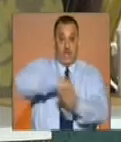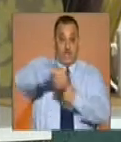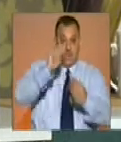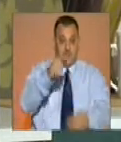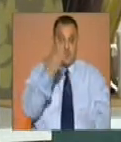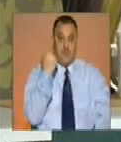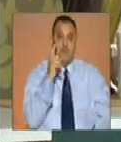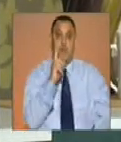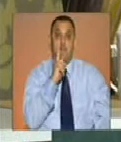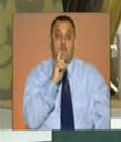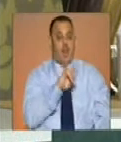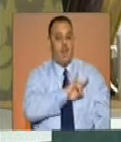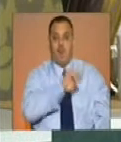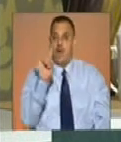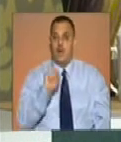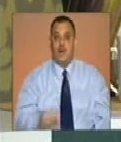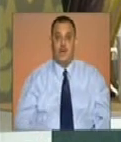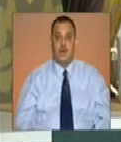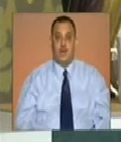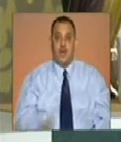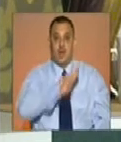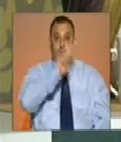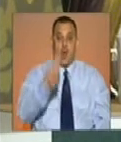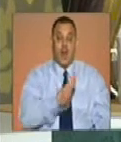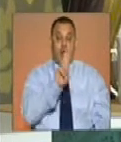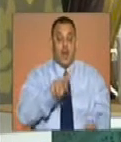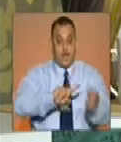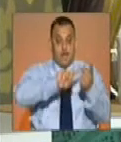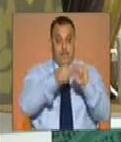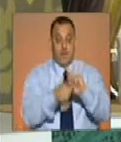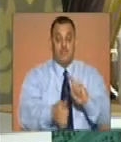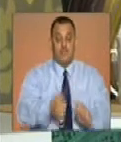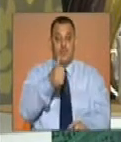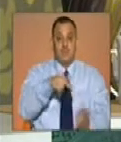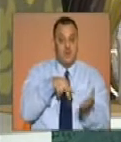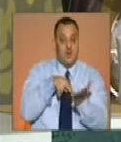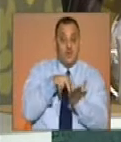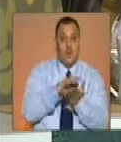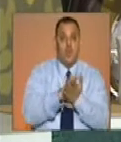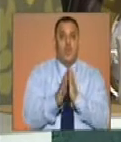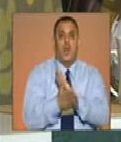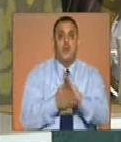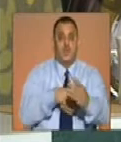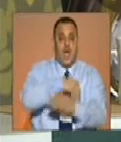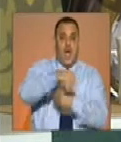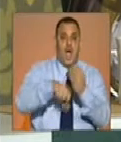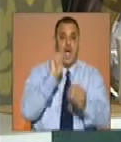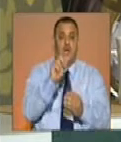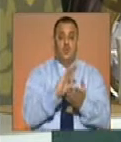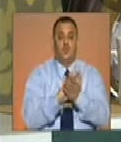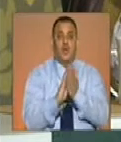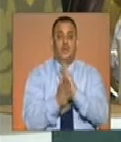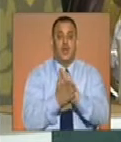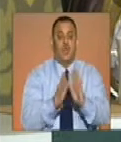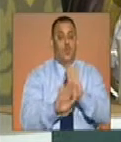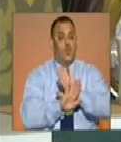لا، عمرها ما عرفت، كانت مريضة وكانت غنصيفها ومرضت، ما قدرتش تمشي وما حجت. نعم،